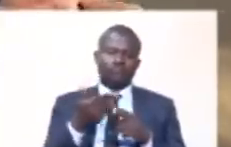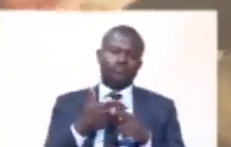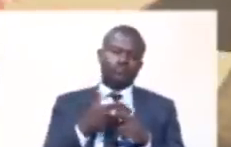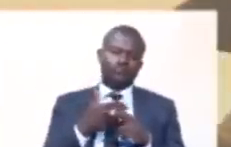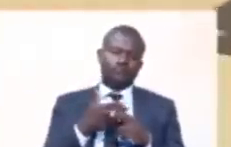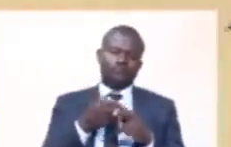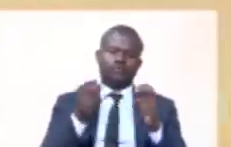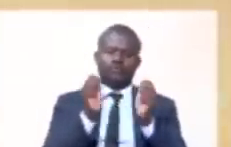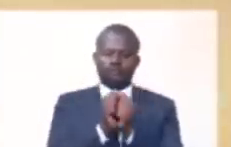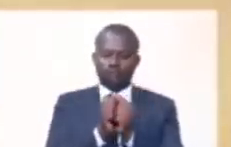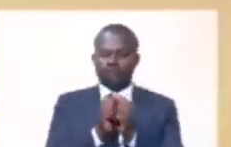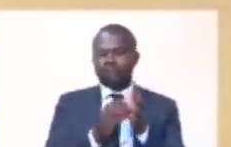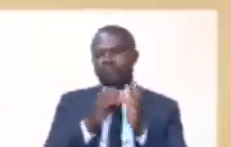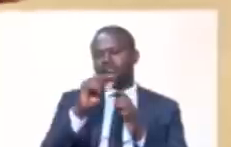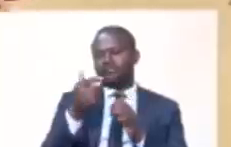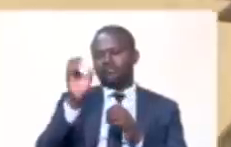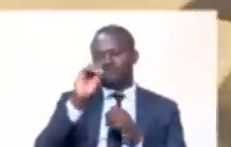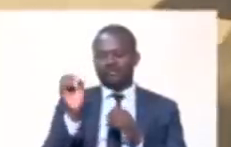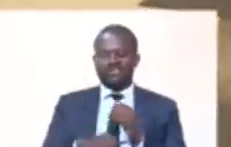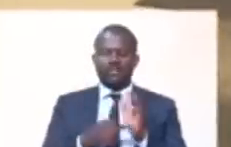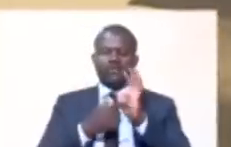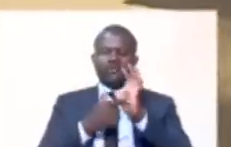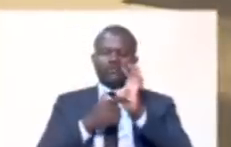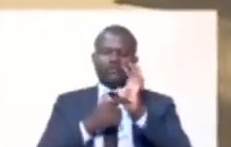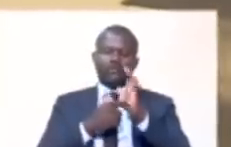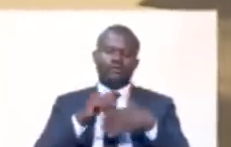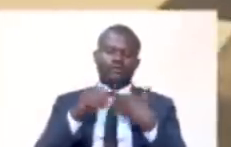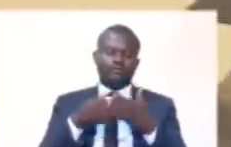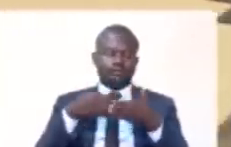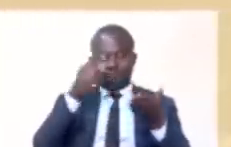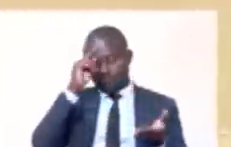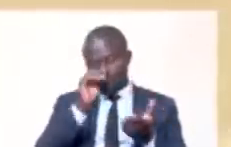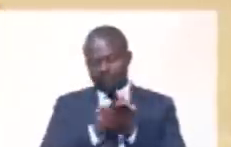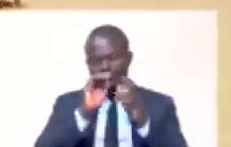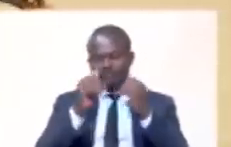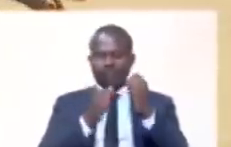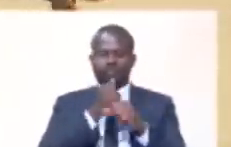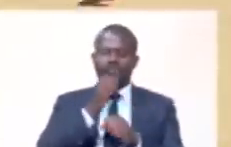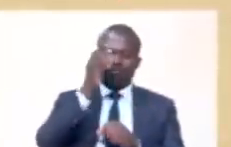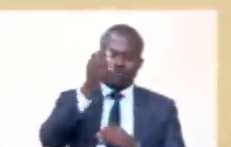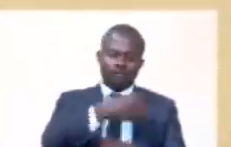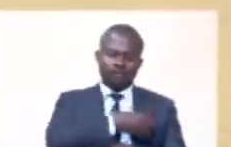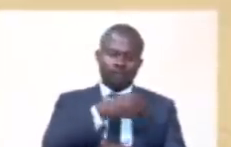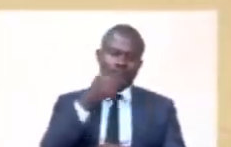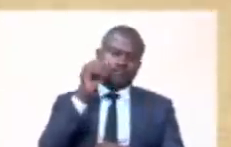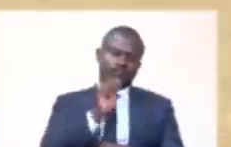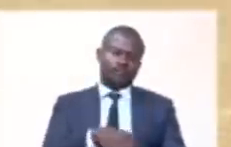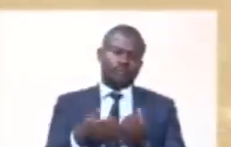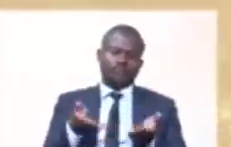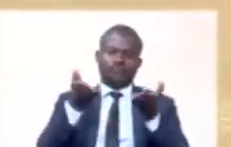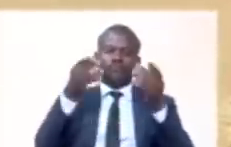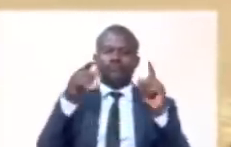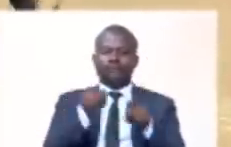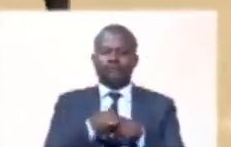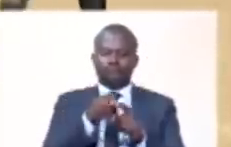cya 10.1%. Ikigaragara rero cyangwa igitanga icyizere yuko mu myaka iri imbere ubukungu buzarushaho kuzamuka